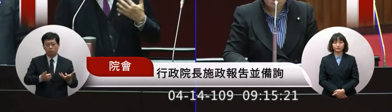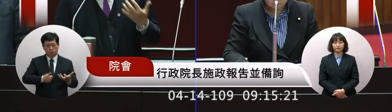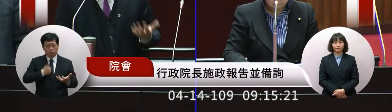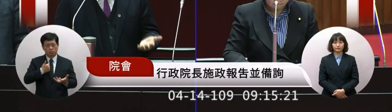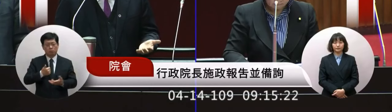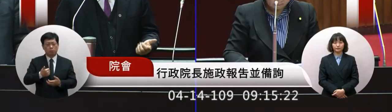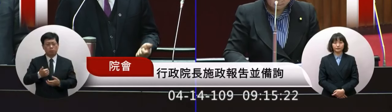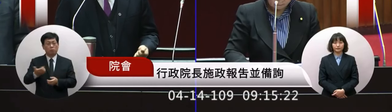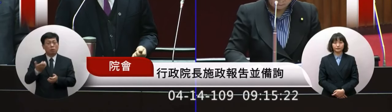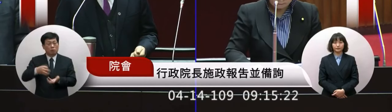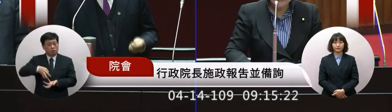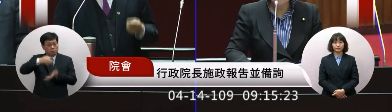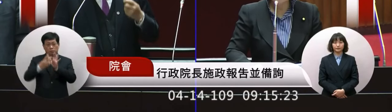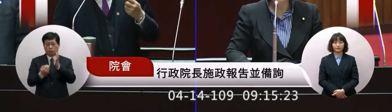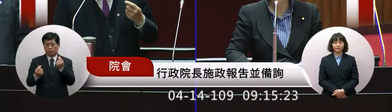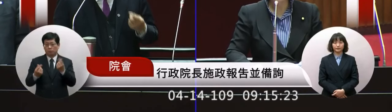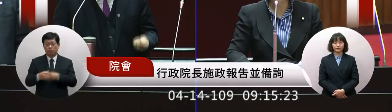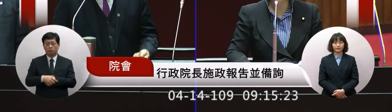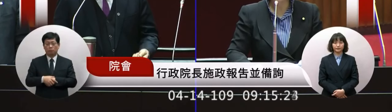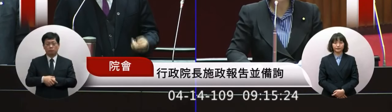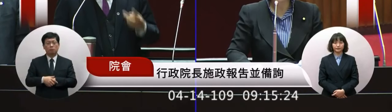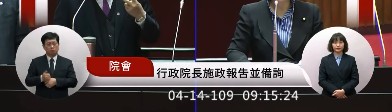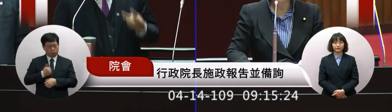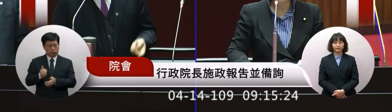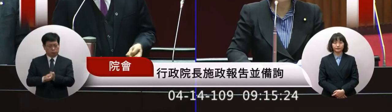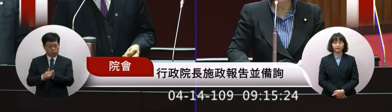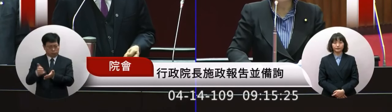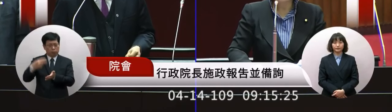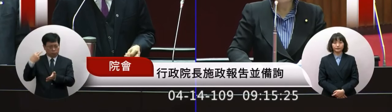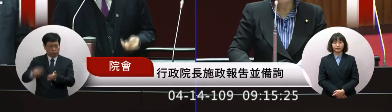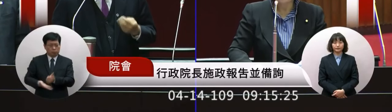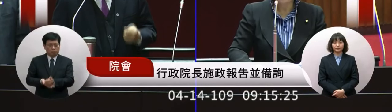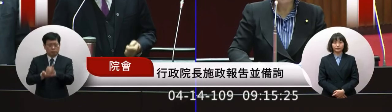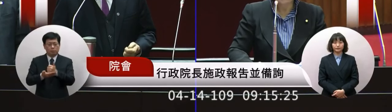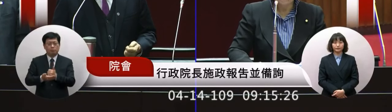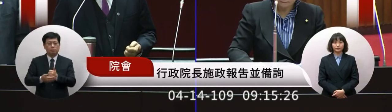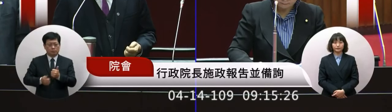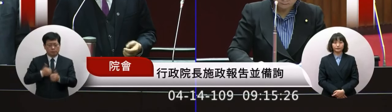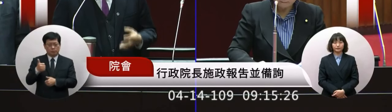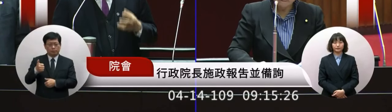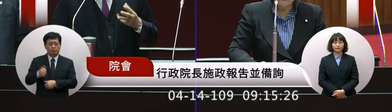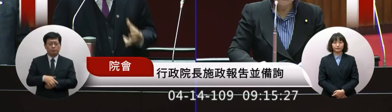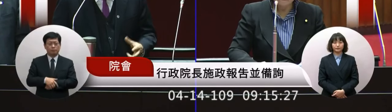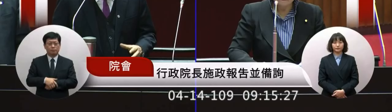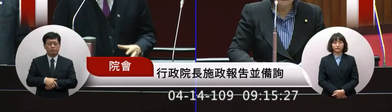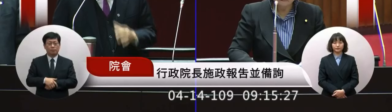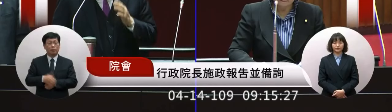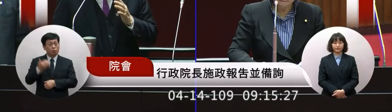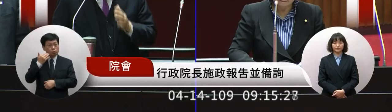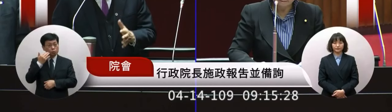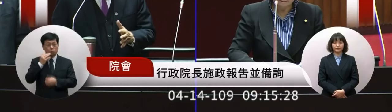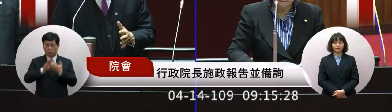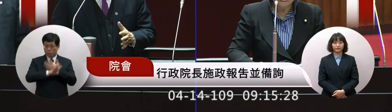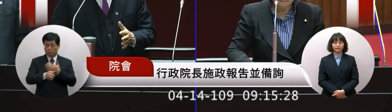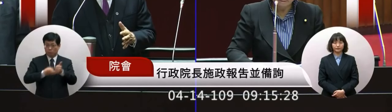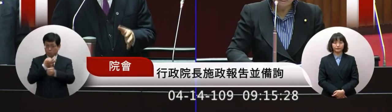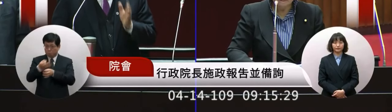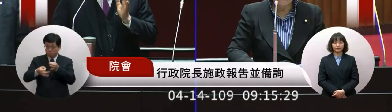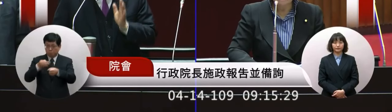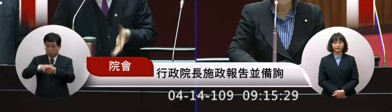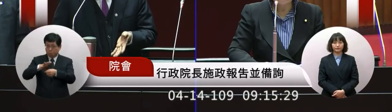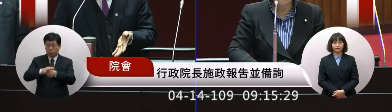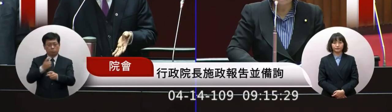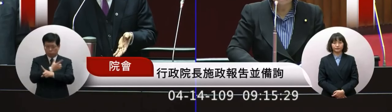的，如刚才我所说，不但非常肯定，而且非常敬佩，很感谢。那相关应该给的津